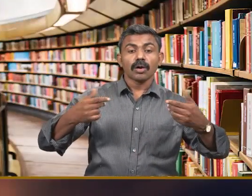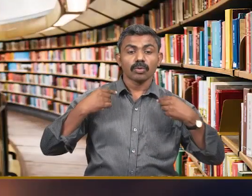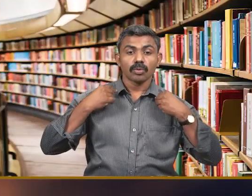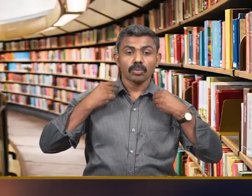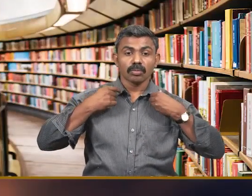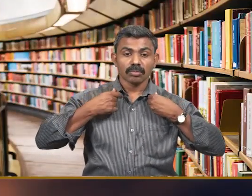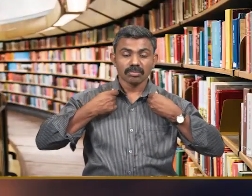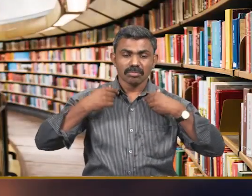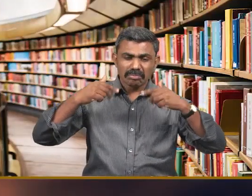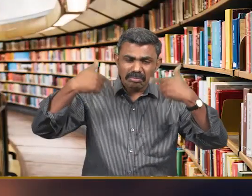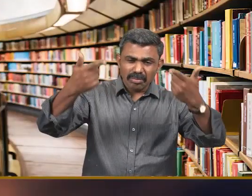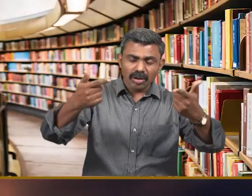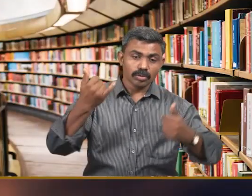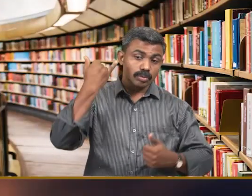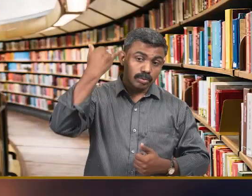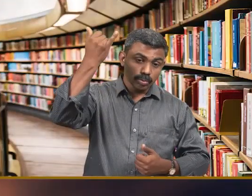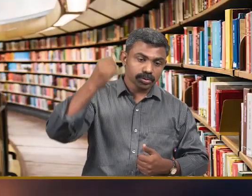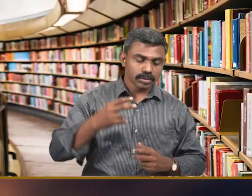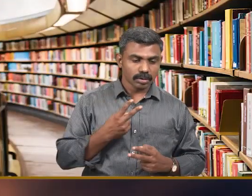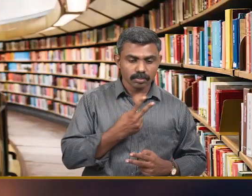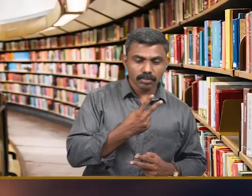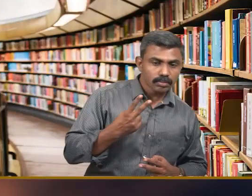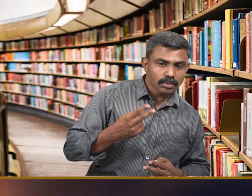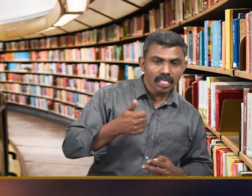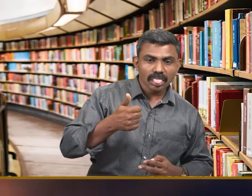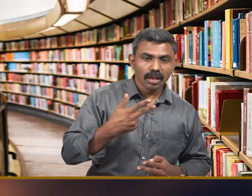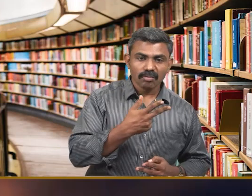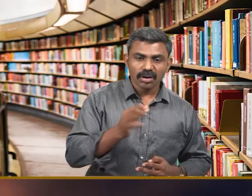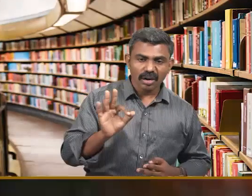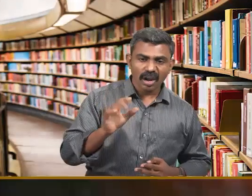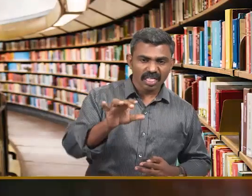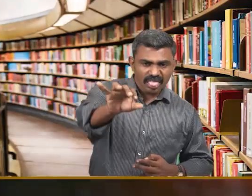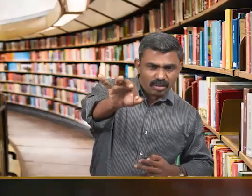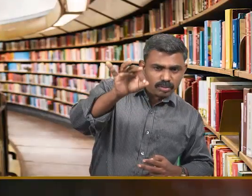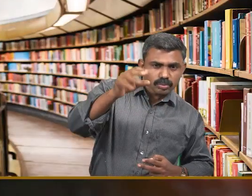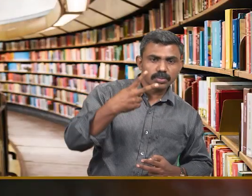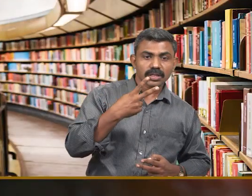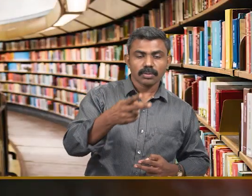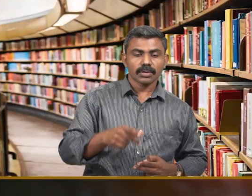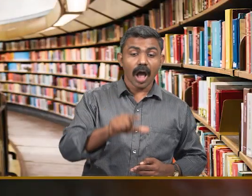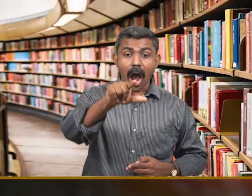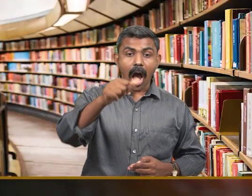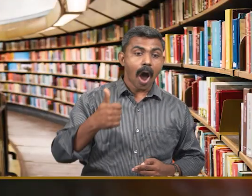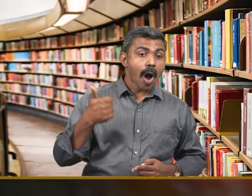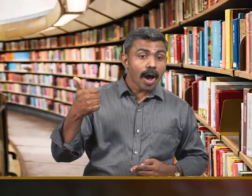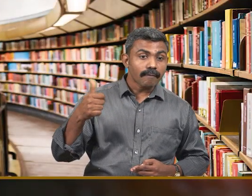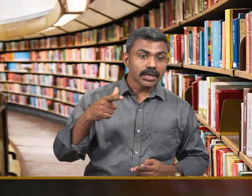மாதிரி மக்கள் மனசில் ஒரு என்னது ஒரு தேடல் ஏற்படுது. அப்போ தான் பார்த்தீங்கன்னா எந்தது அங்கே ஒருத்தர் உதயமாகறாரு. அவர் யார்